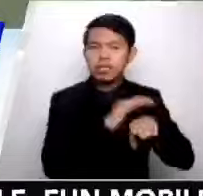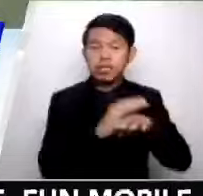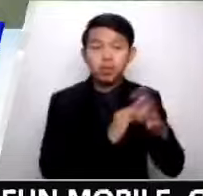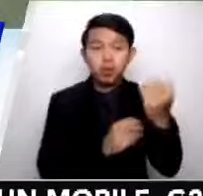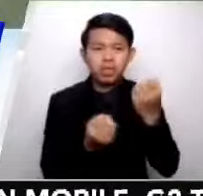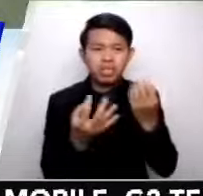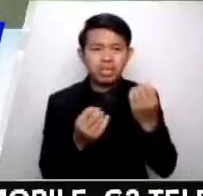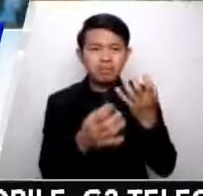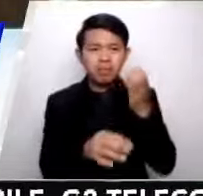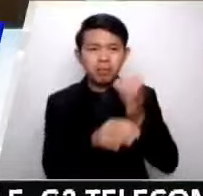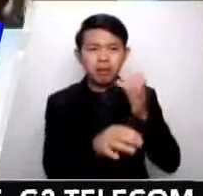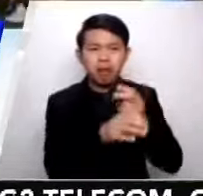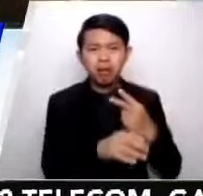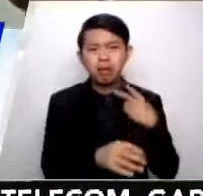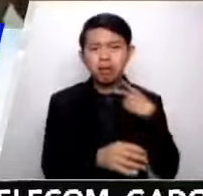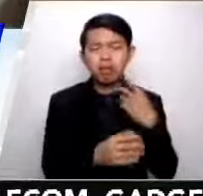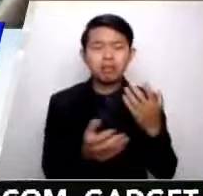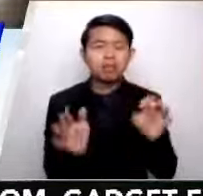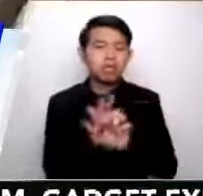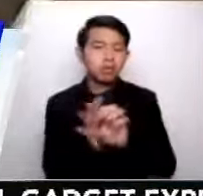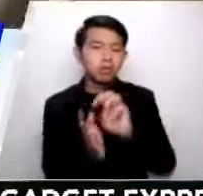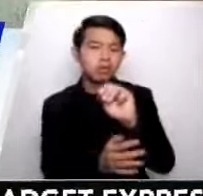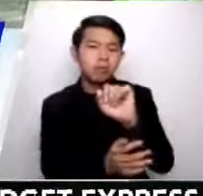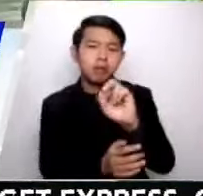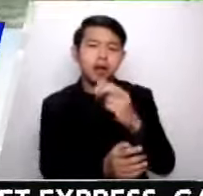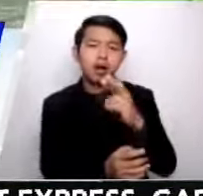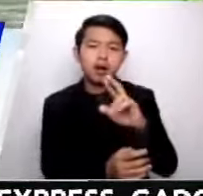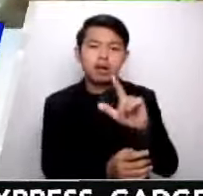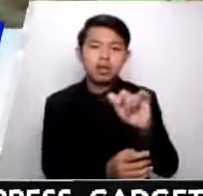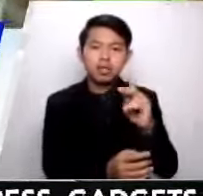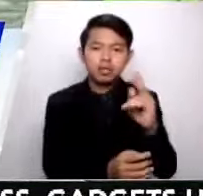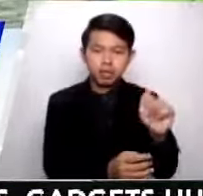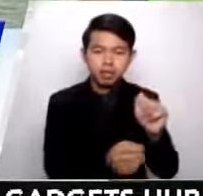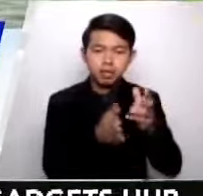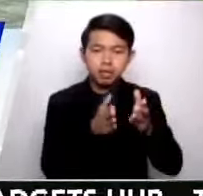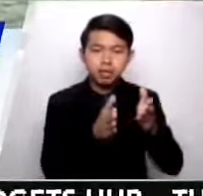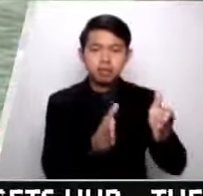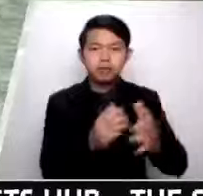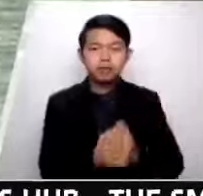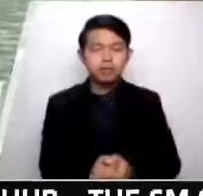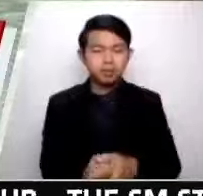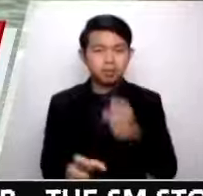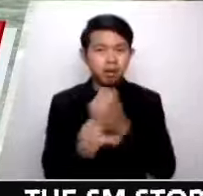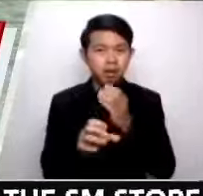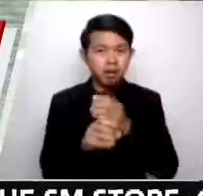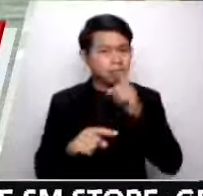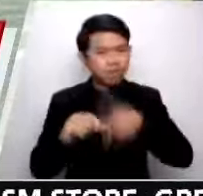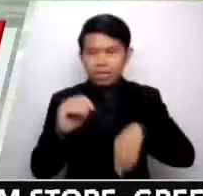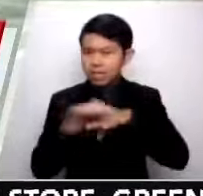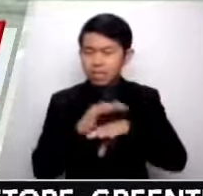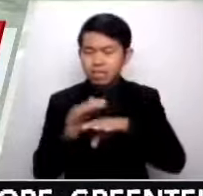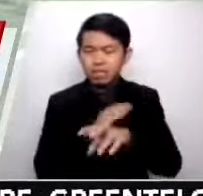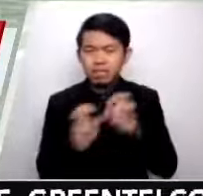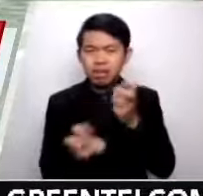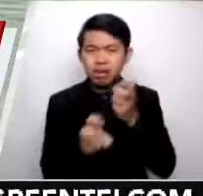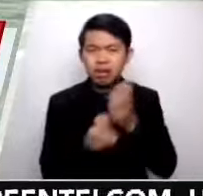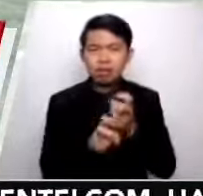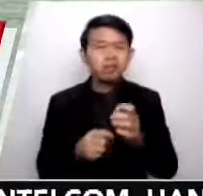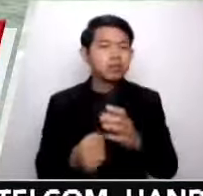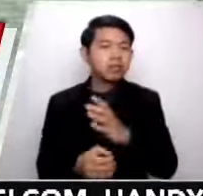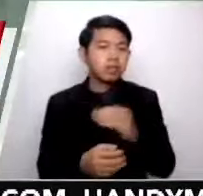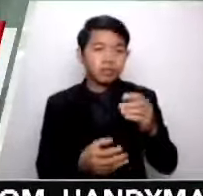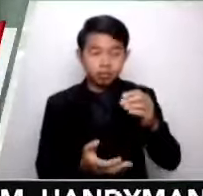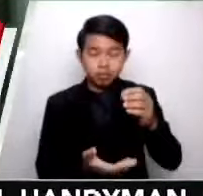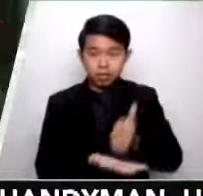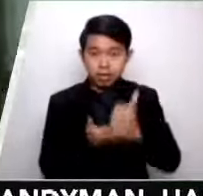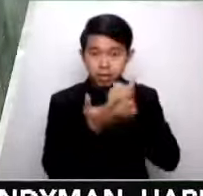Maharlika Highway. Mahirap po makapasok yung ating mga sasakyan papunta rito. Kahit yung mga tulong po, mga relief goods, hindi po